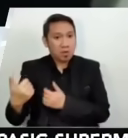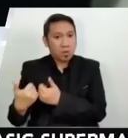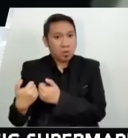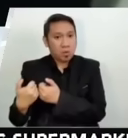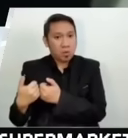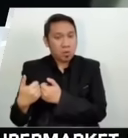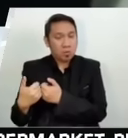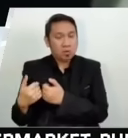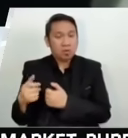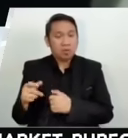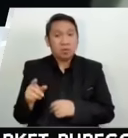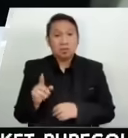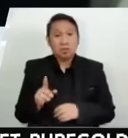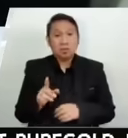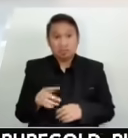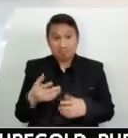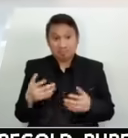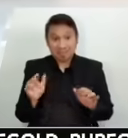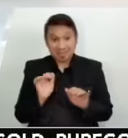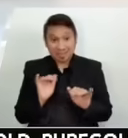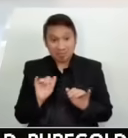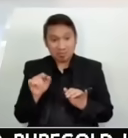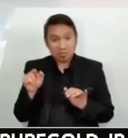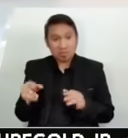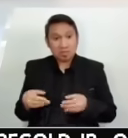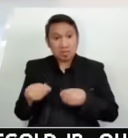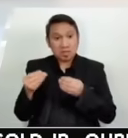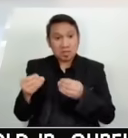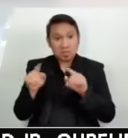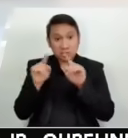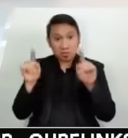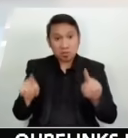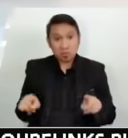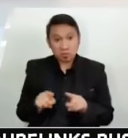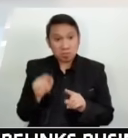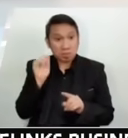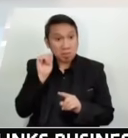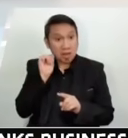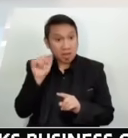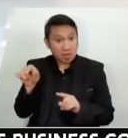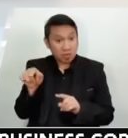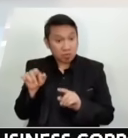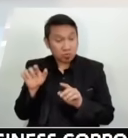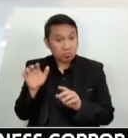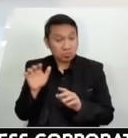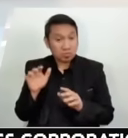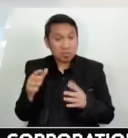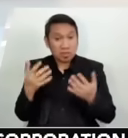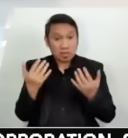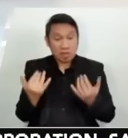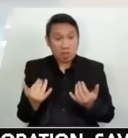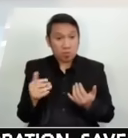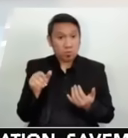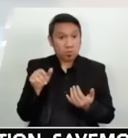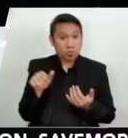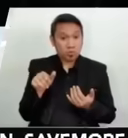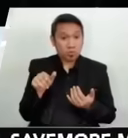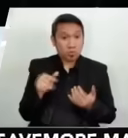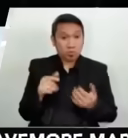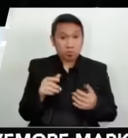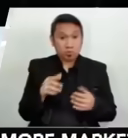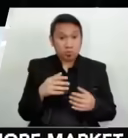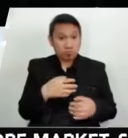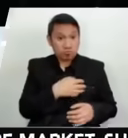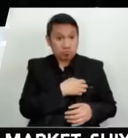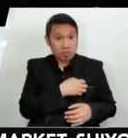sinilbihan din nila ng warrant ang babae pero nakapagpiansa na siya. Sa ngayon ay nasa kustodiya pa ng Dalpan Police Station ang